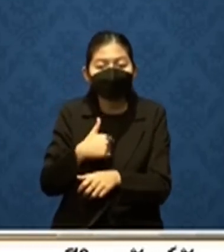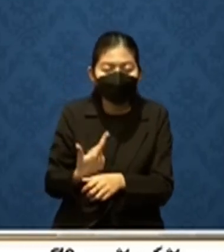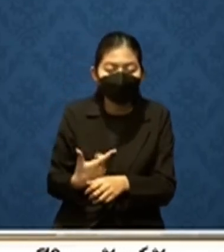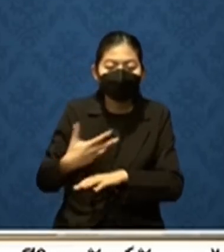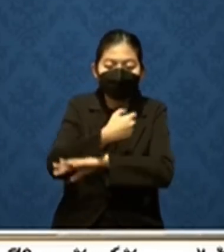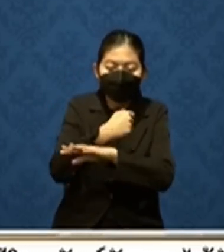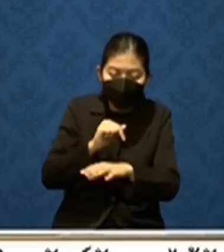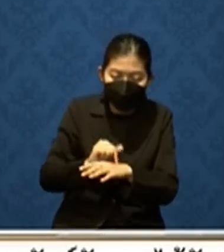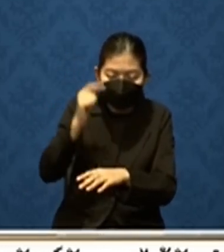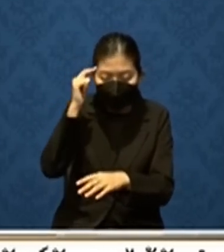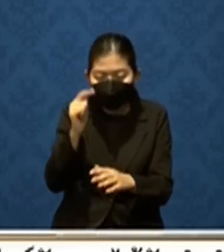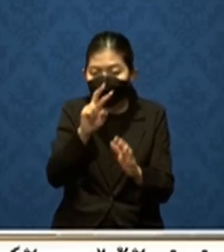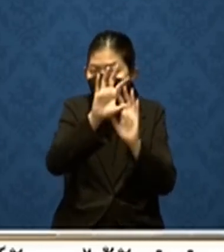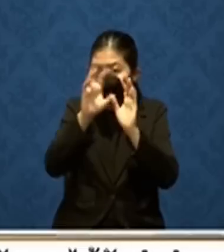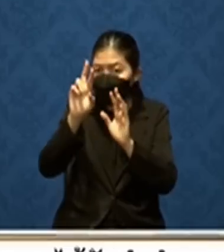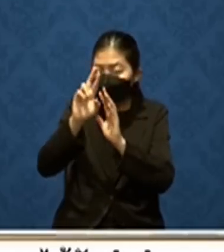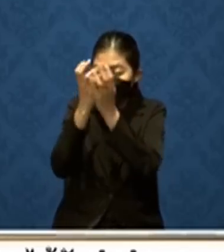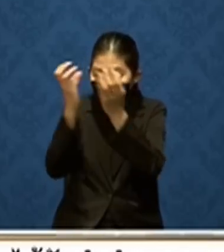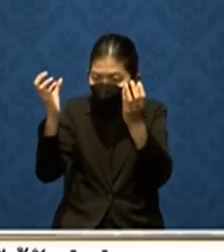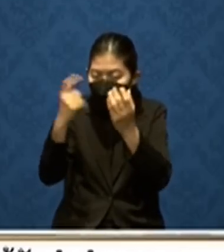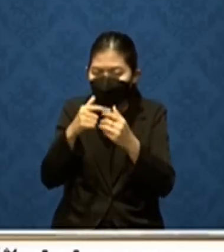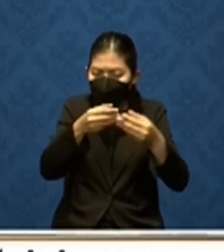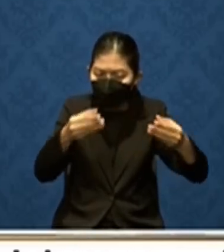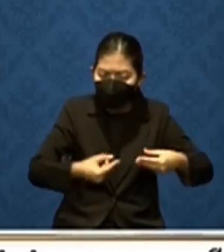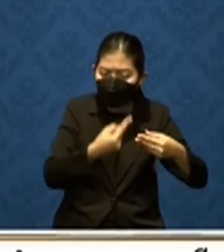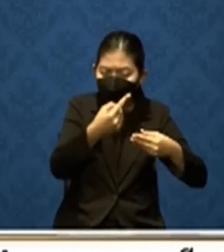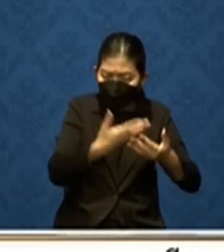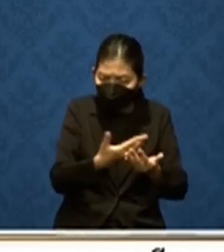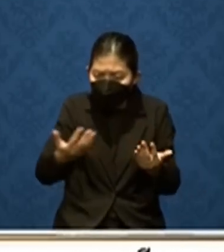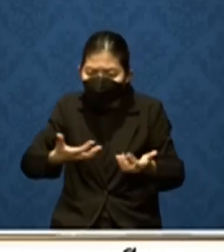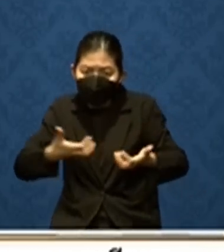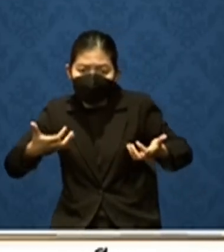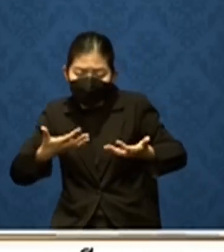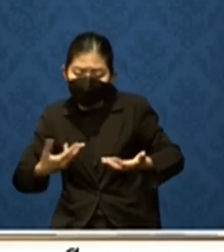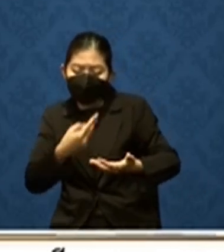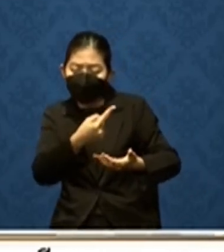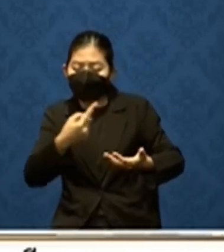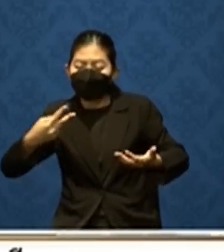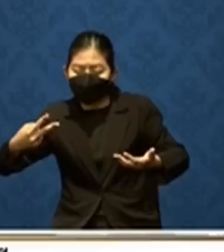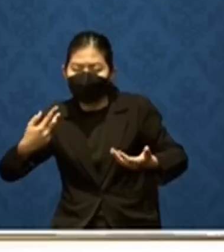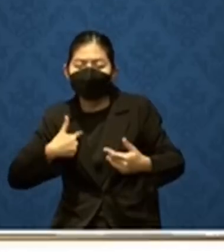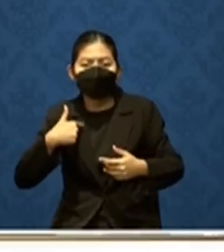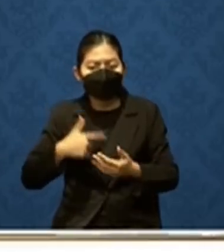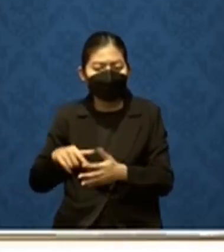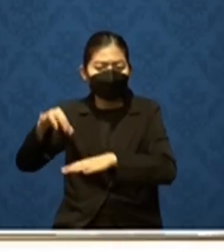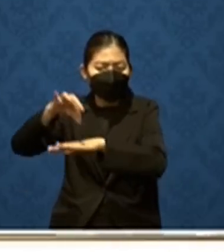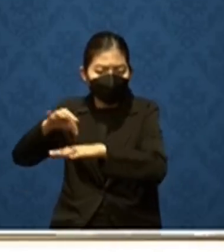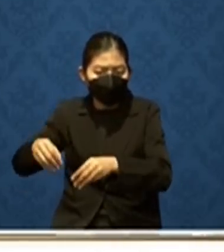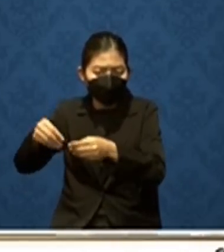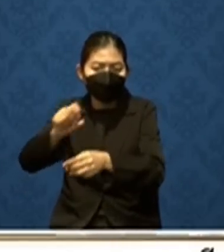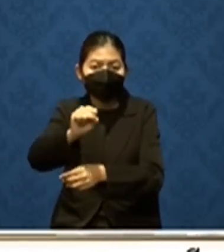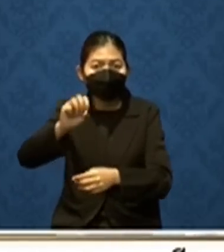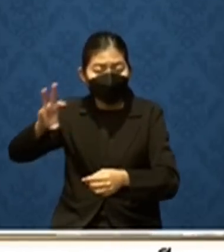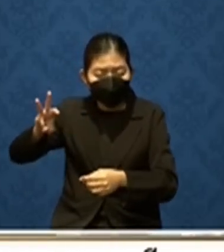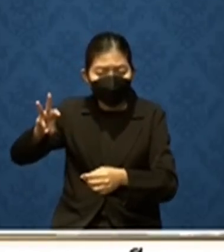วางกลไกรัฐจำนวนฉบับเดียวเป็นสองฉบับใช้บดประการในการบริหารประเทศตั้งสวสิ่งที่ตัวเอง